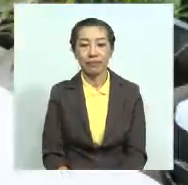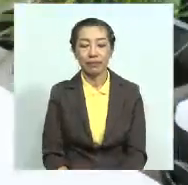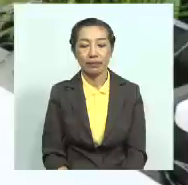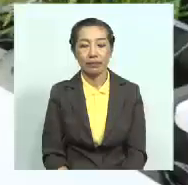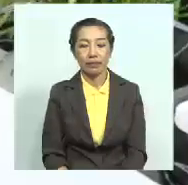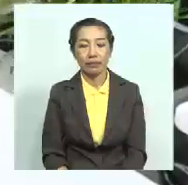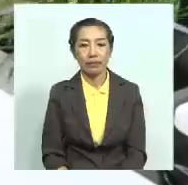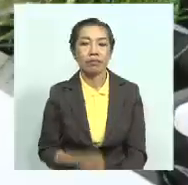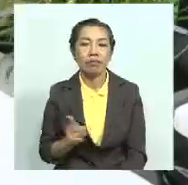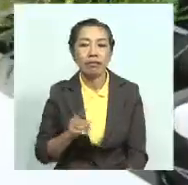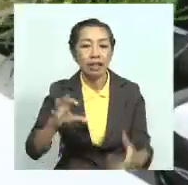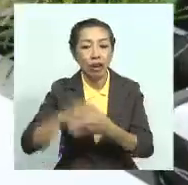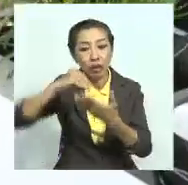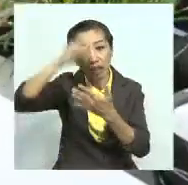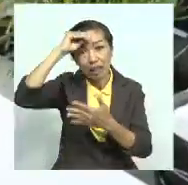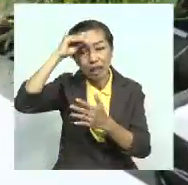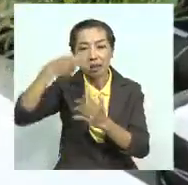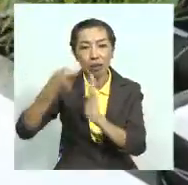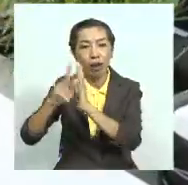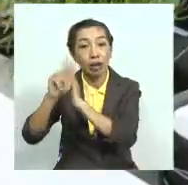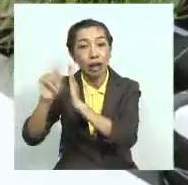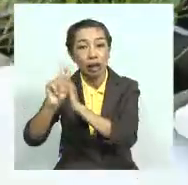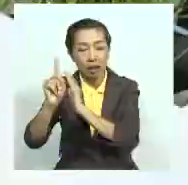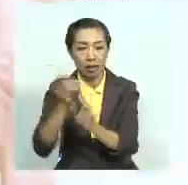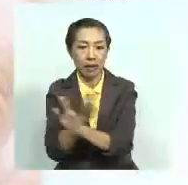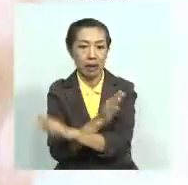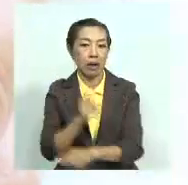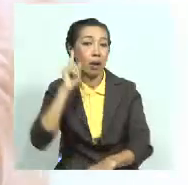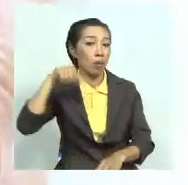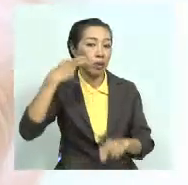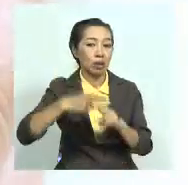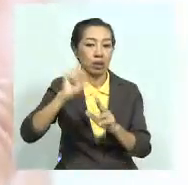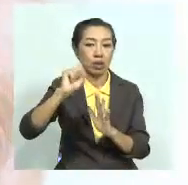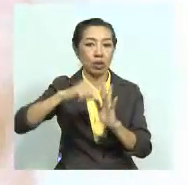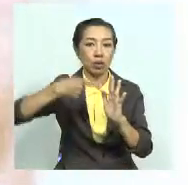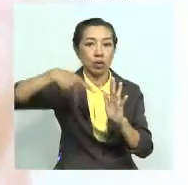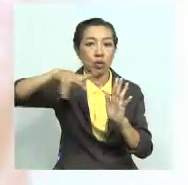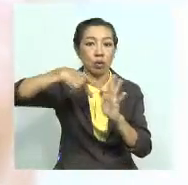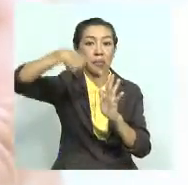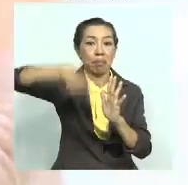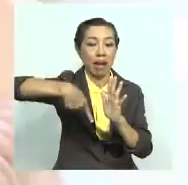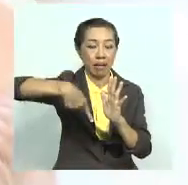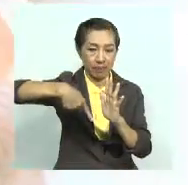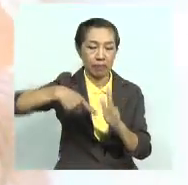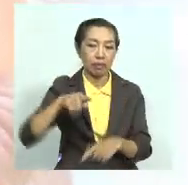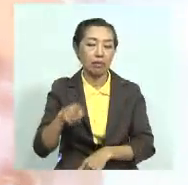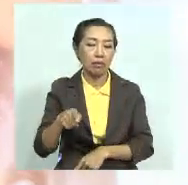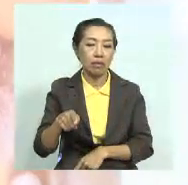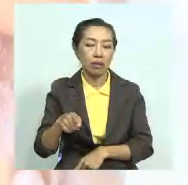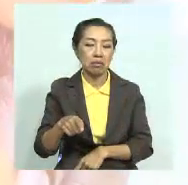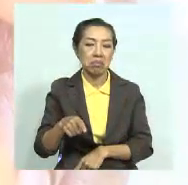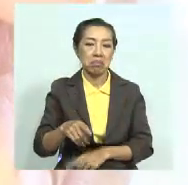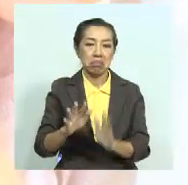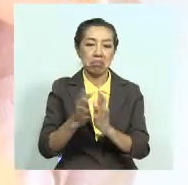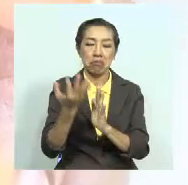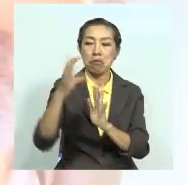ย้อนไปดูที่มาของเรื่องนี้กันหน่อยนะครับเกิดขึ้นมาจากการออกมาเปิดเผยของคุณสุภาพดีบุญมีณชุมแพนะครับเพื่อเป็นอุทาหรณ์